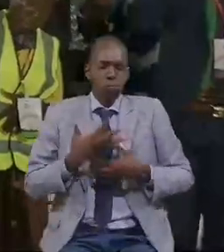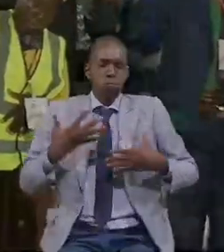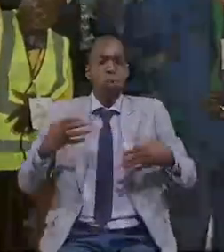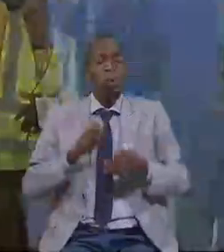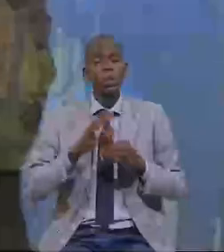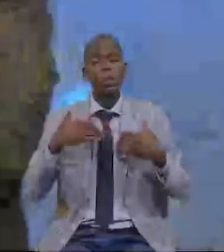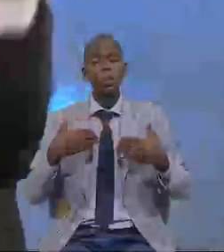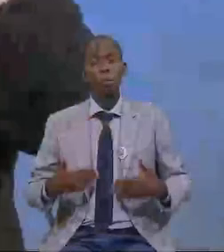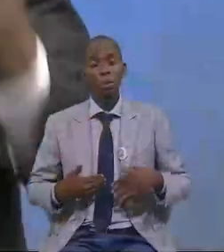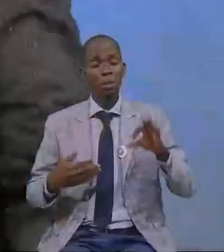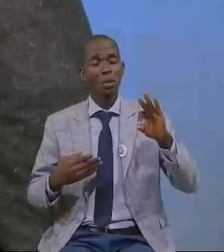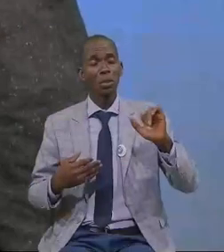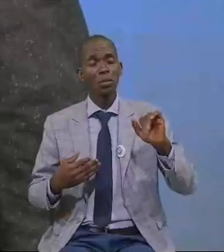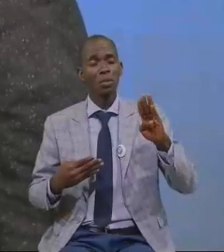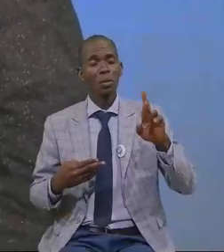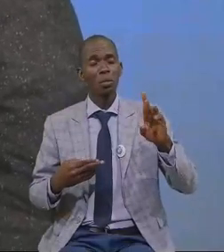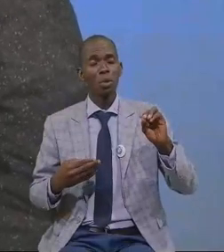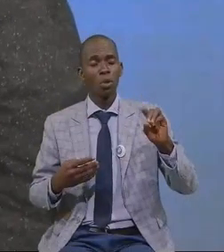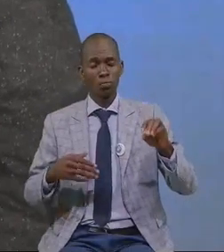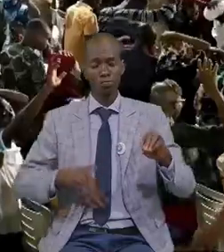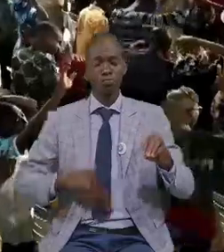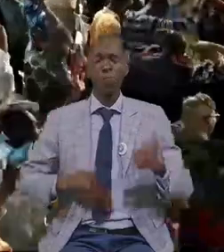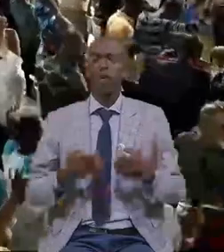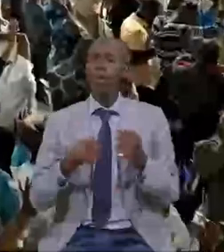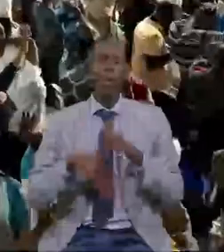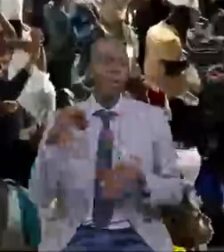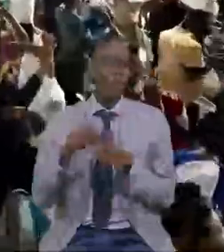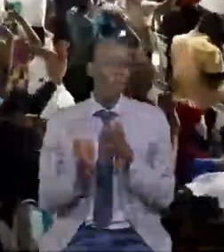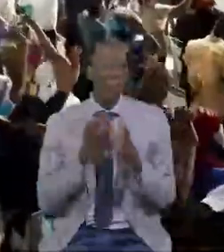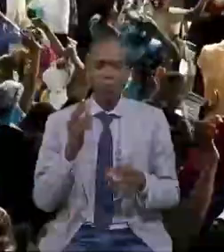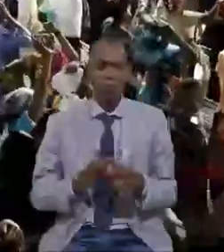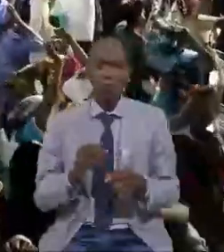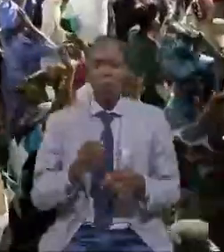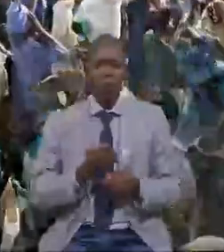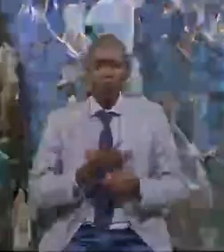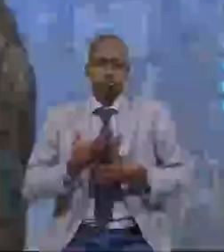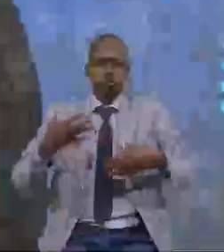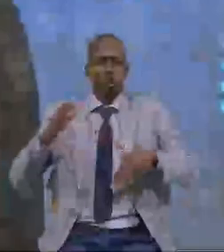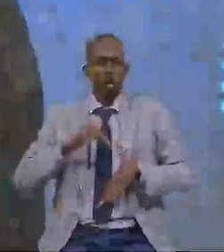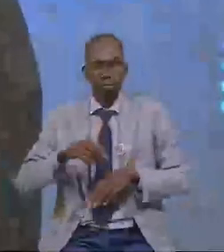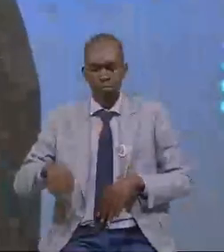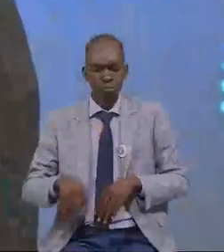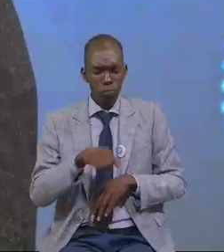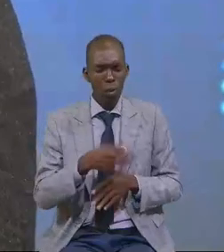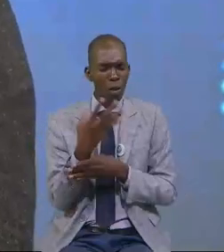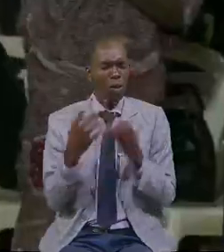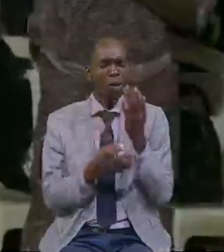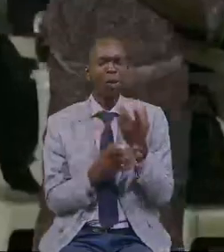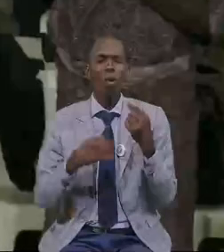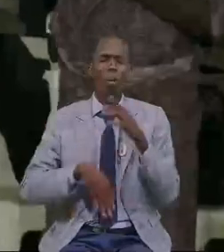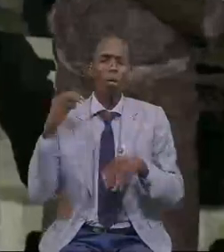L'enflement dans votre corps, fibrome, sort de là au nom de Jésus. Et l'éphantiasie disparaît au nom de